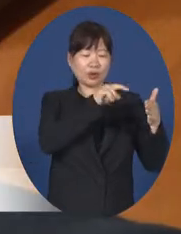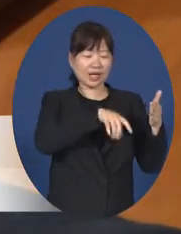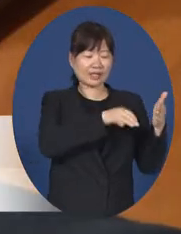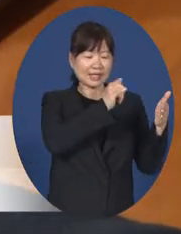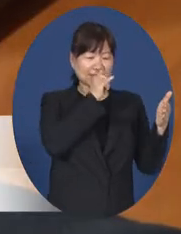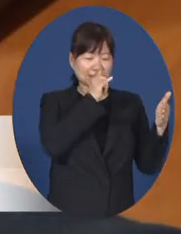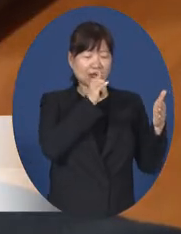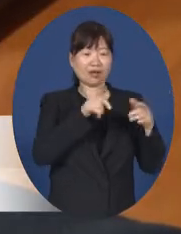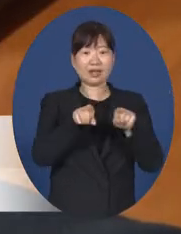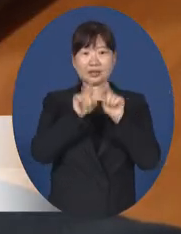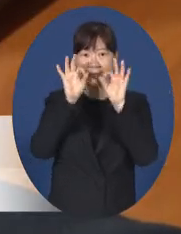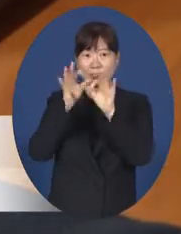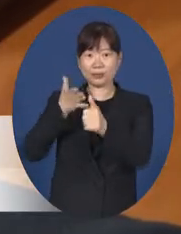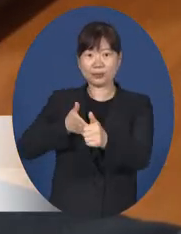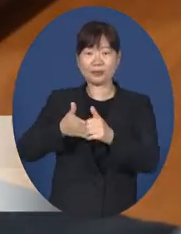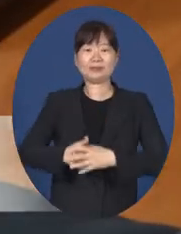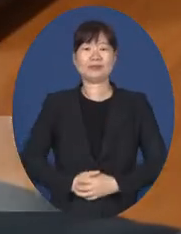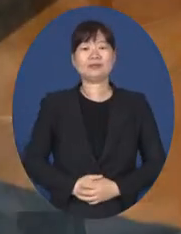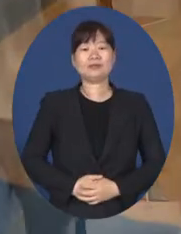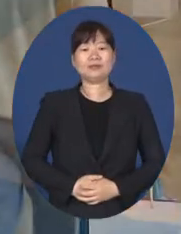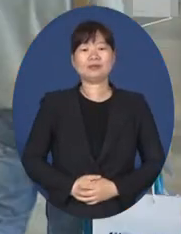있습니다. 리포트 함께 보시죠.